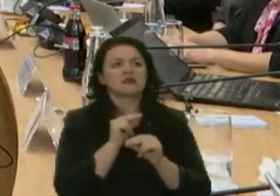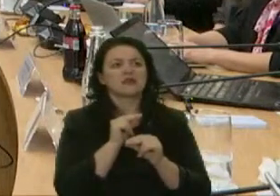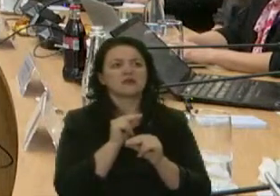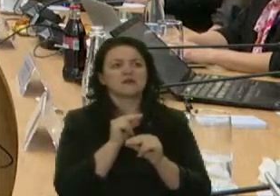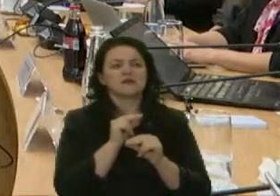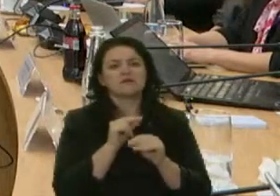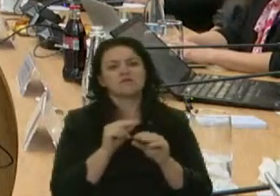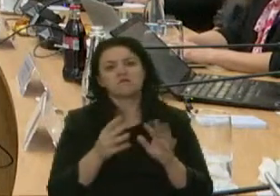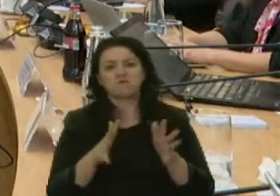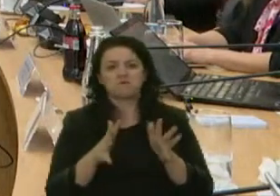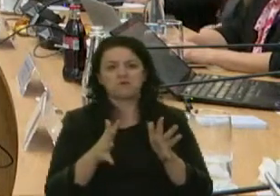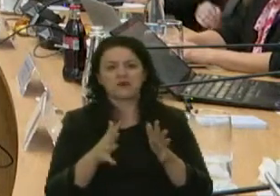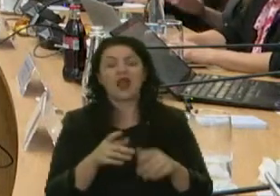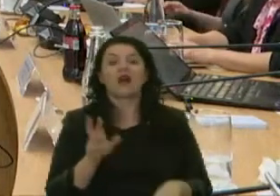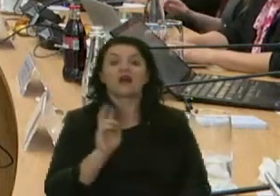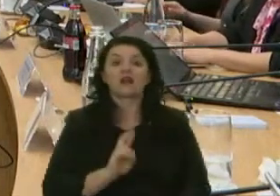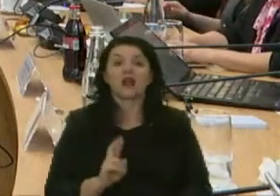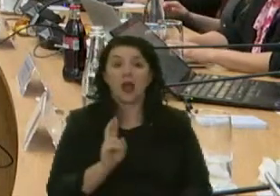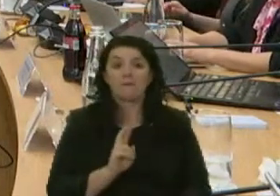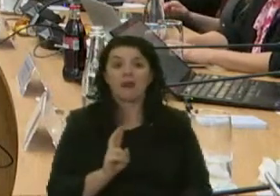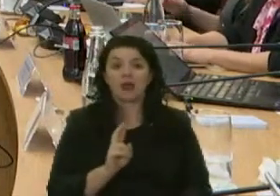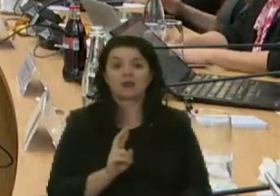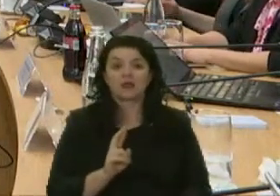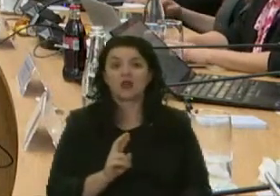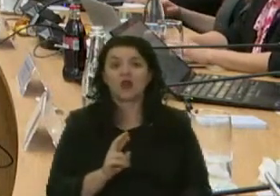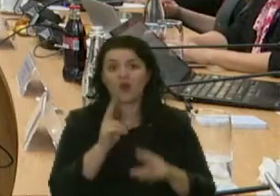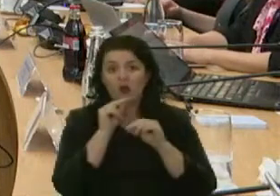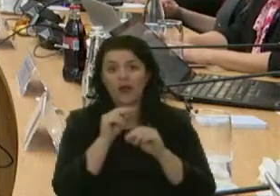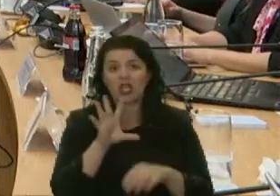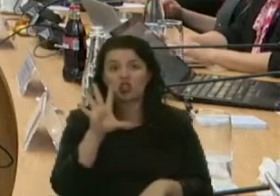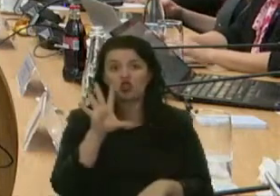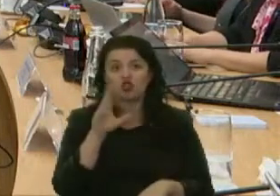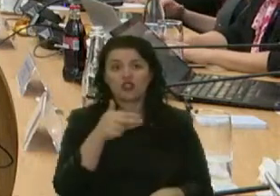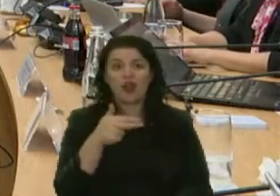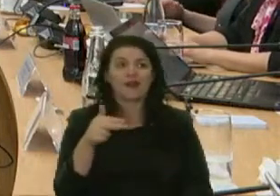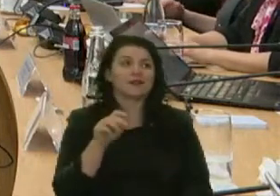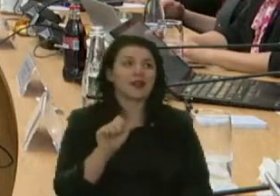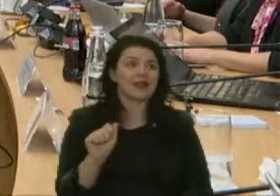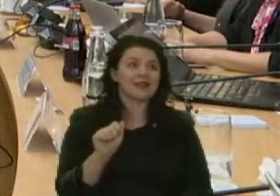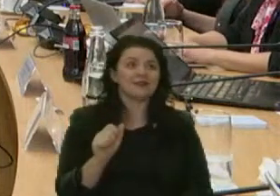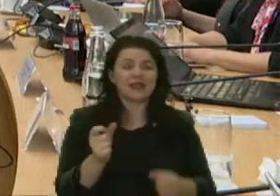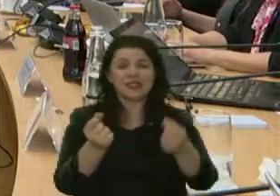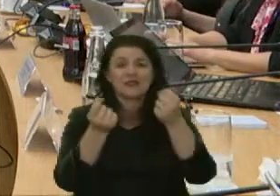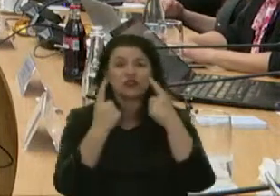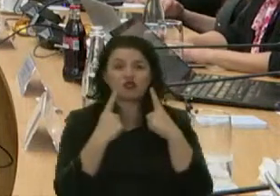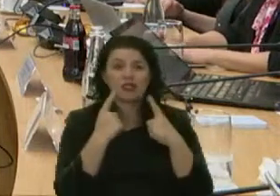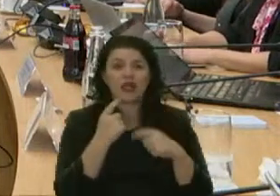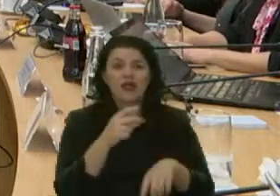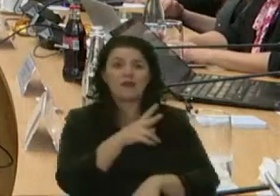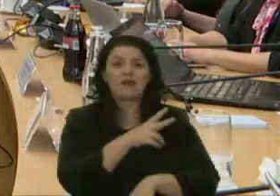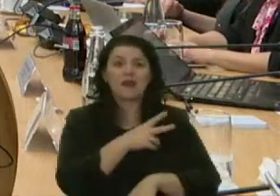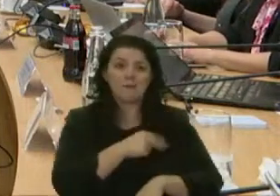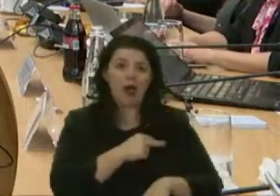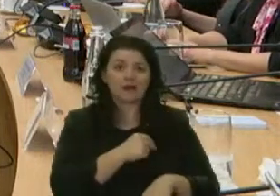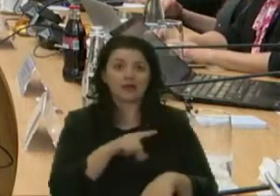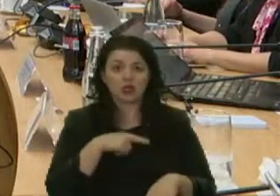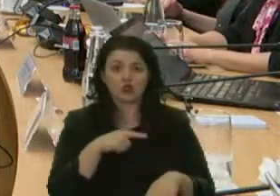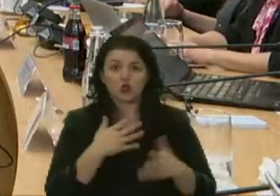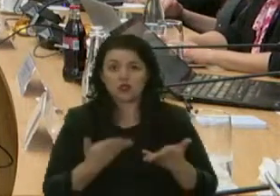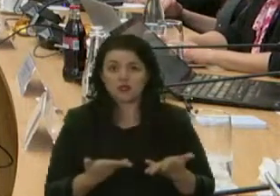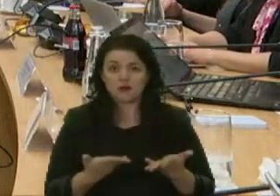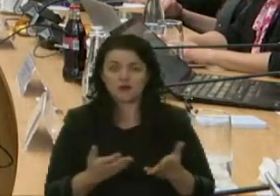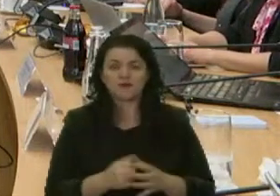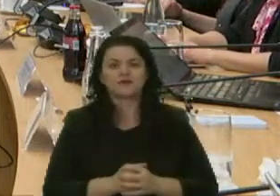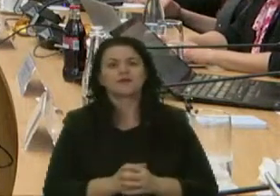părerea în mână dar repet la ora la care vorbesc 5 haare pe sfârșit de martie pentru depunerea proiectului sunt în grafic numai să